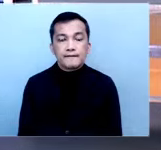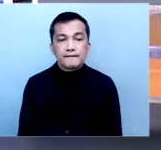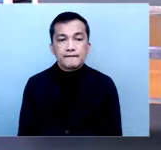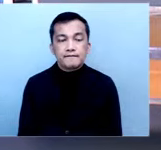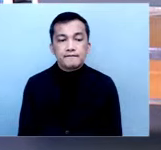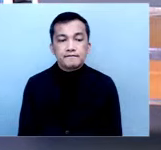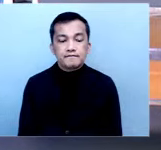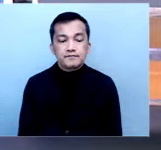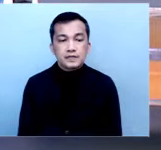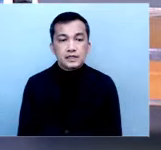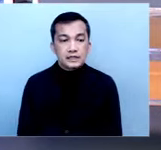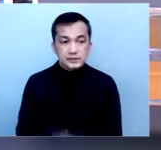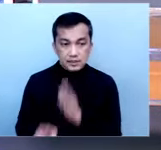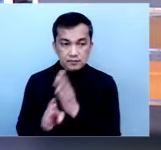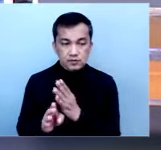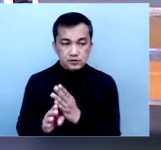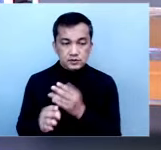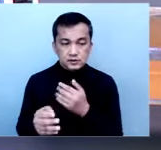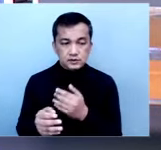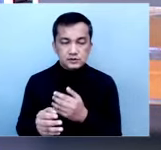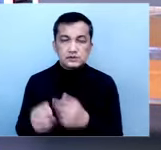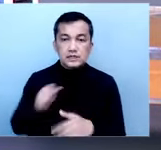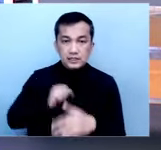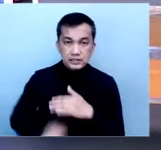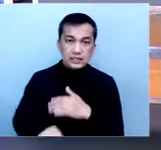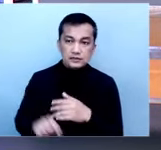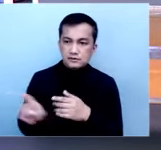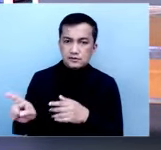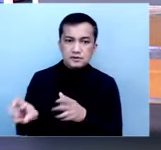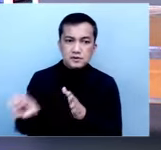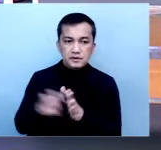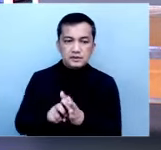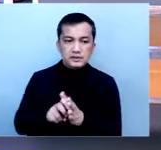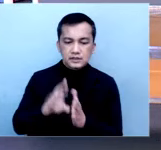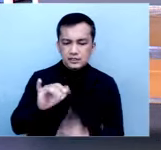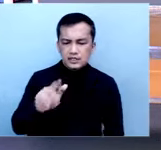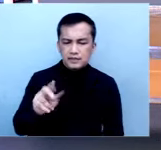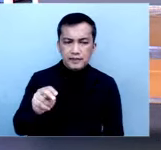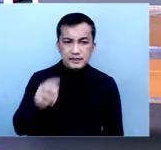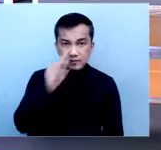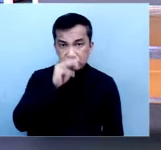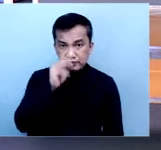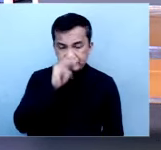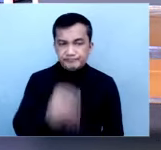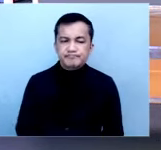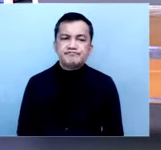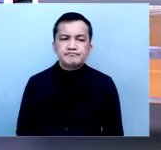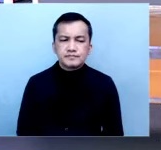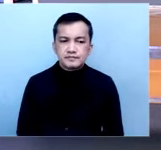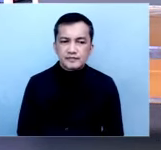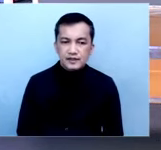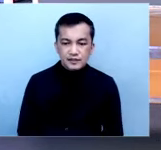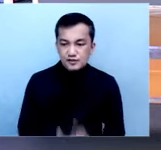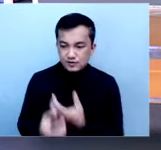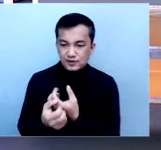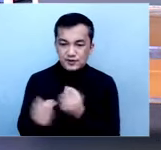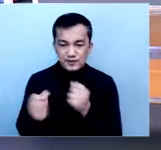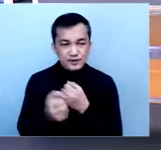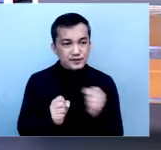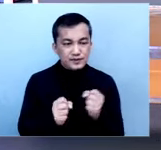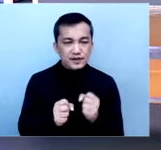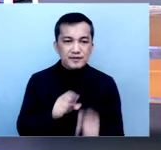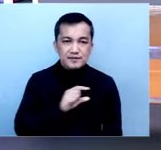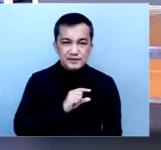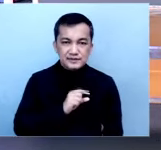Sa isang bus na inabutan ang panganganak ng isang pasahero sa Calapan City, Oriental Mindoro. To the rescue naman ang ilang pulis na